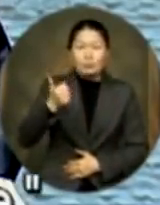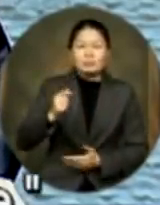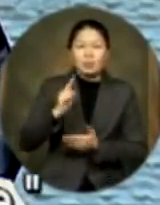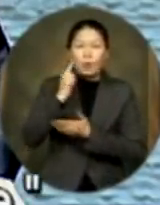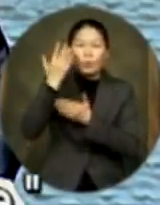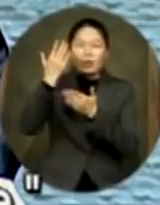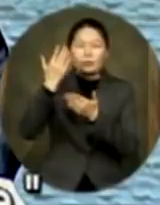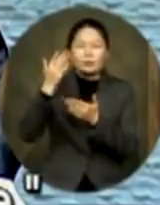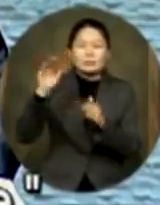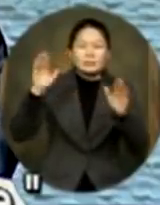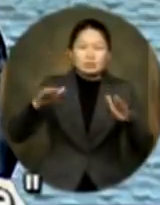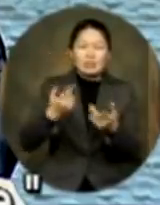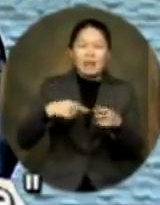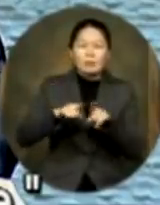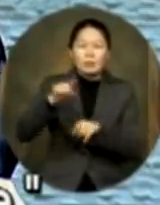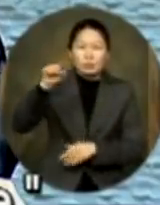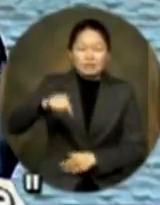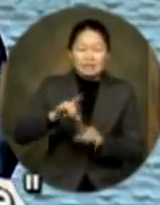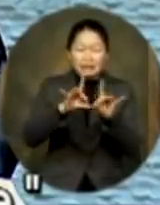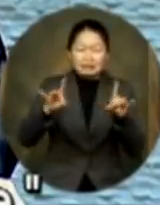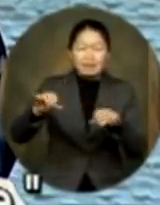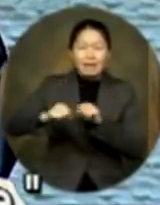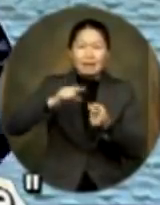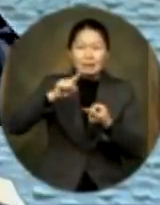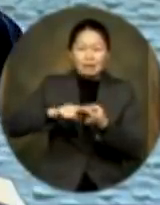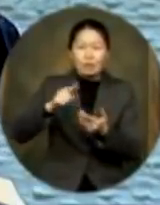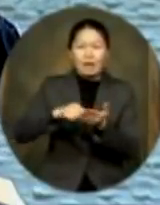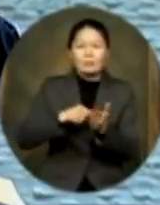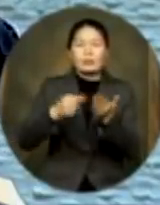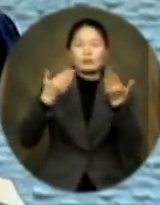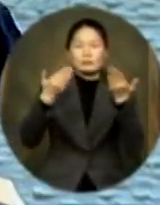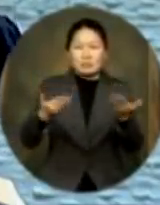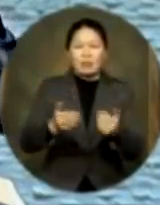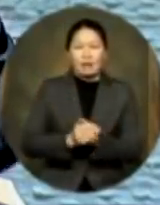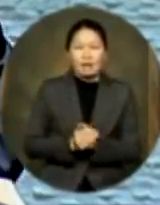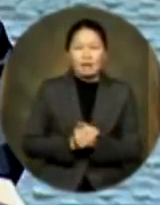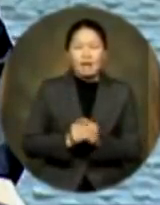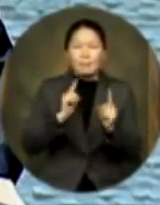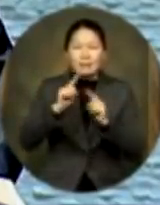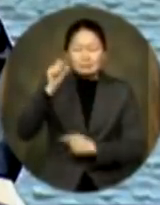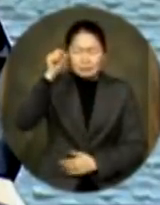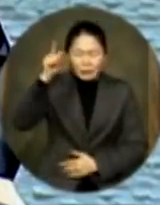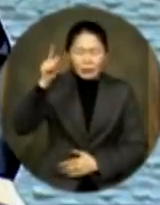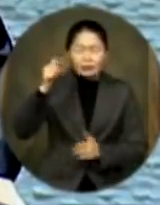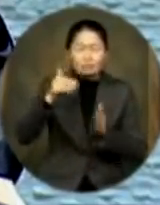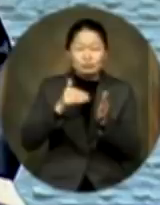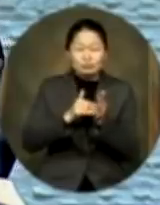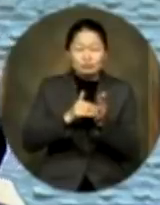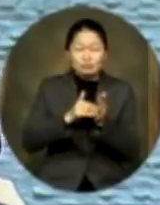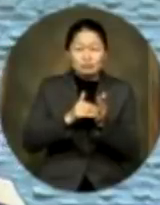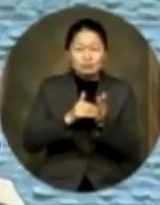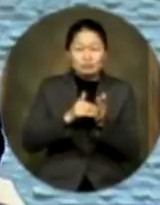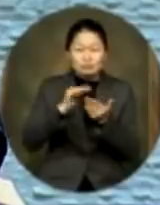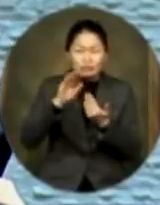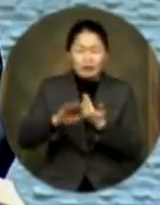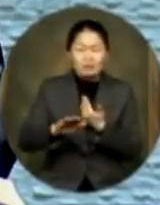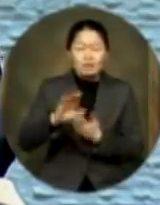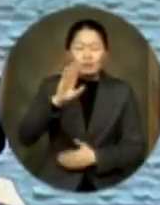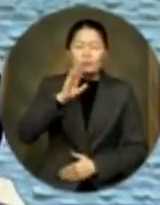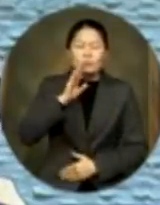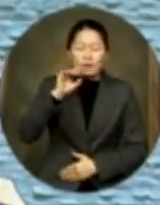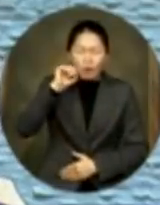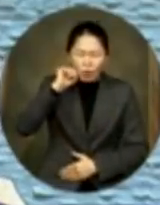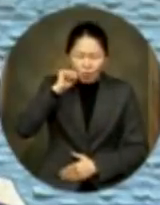사람이 행한 대로 갚으리라 이 말씀을 깨닫고 보면 어려운 길이 더